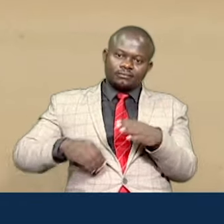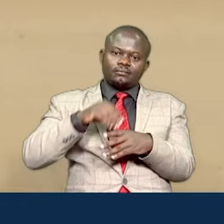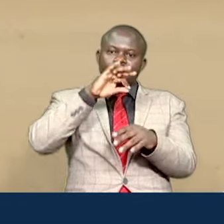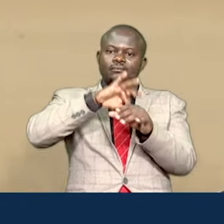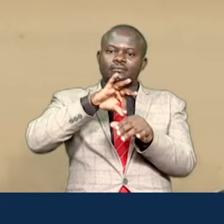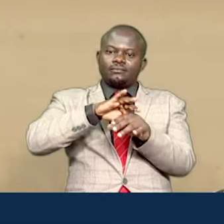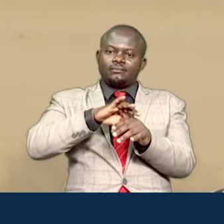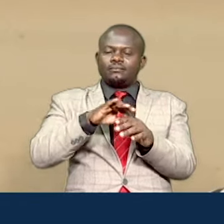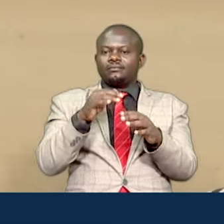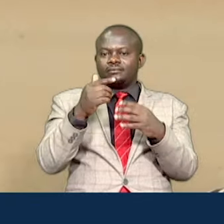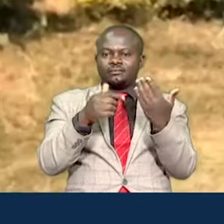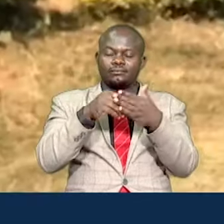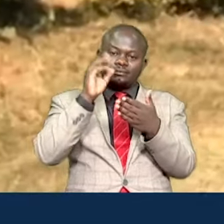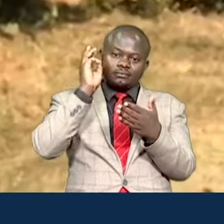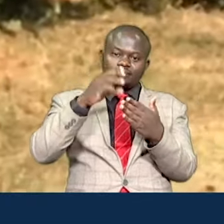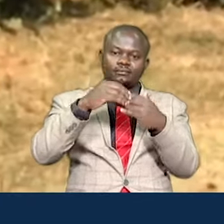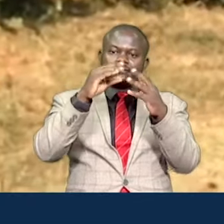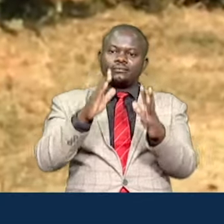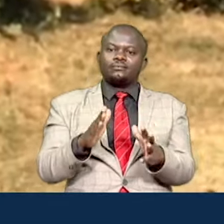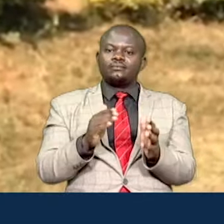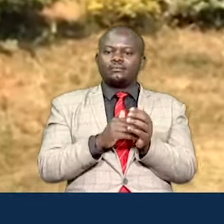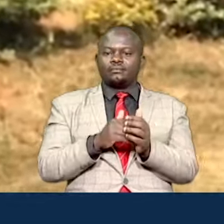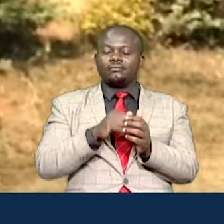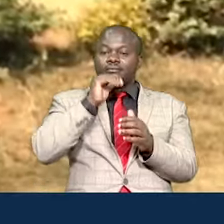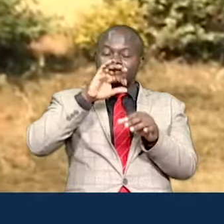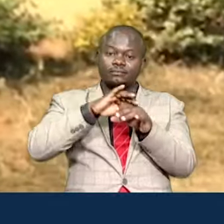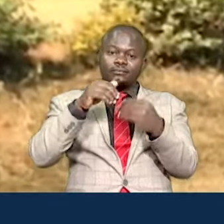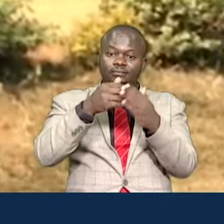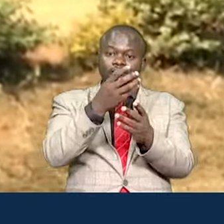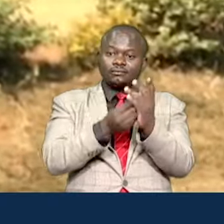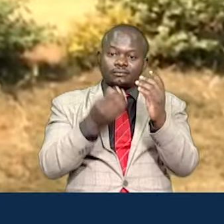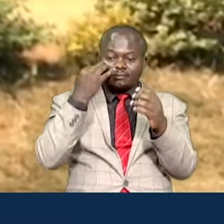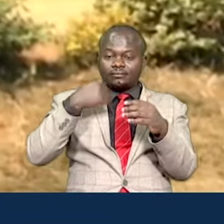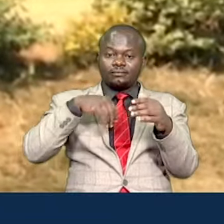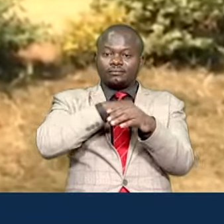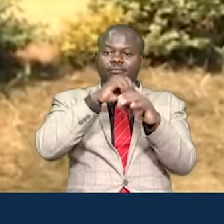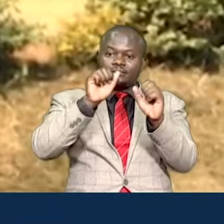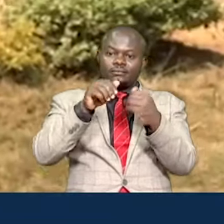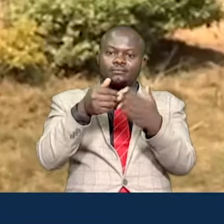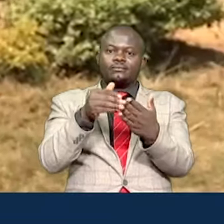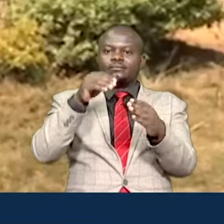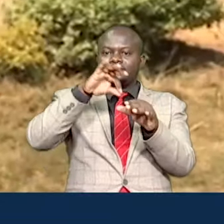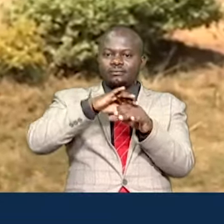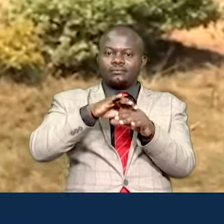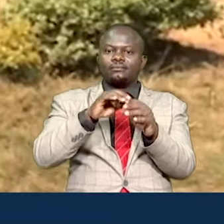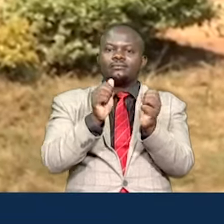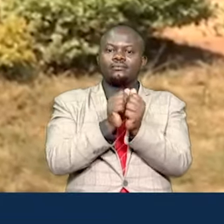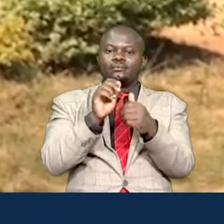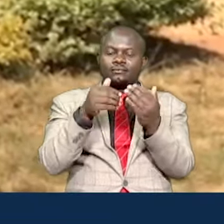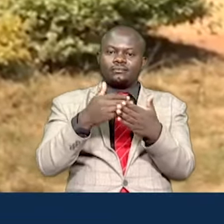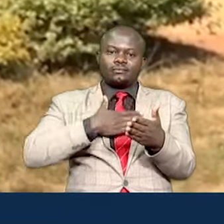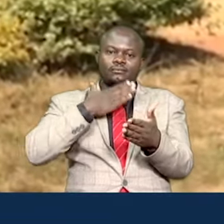kwitorera uzatuyobora. Natoye n'abampombyi ahubwo nibanabyankunda nkatura nk'icumi mbega abantu makuru tukishimiye